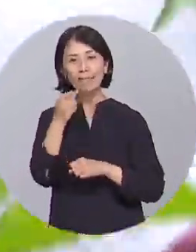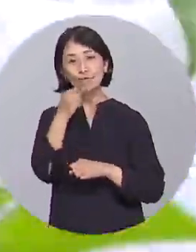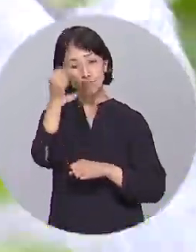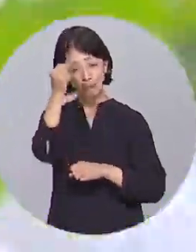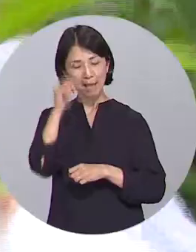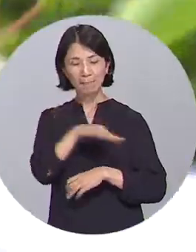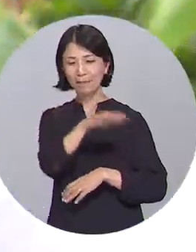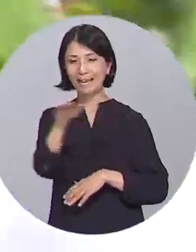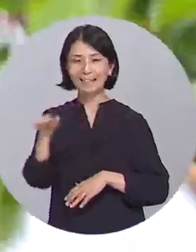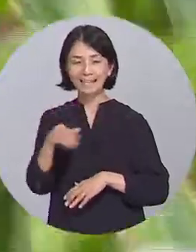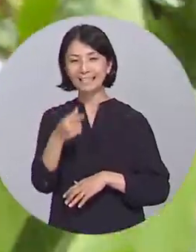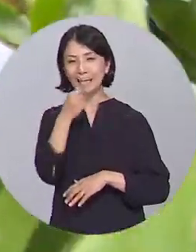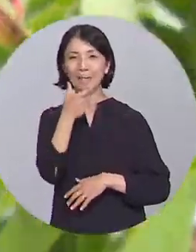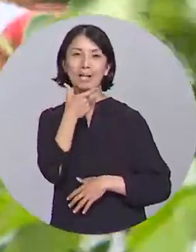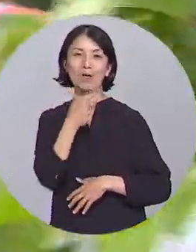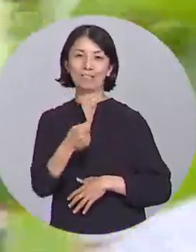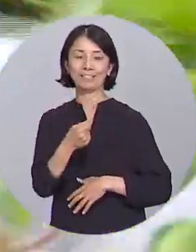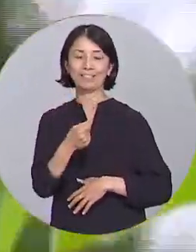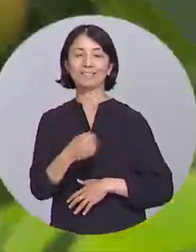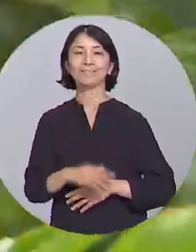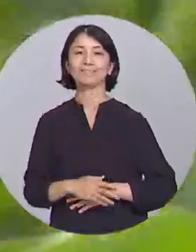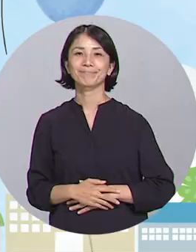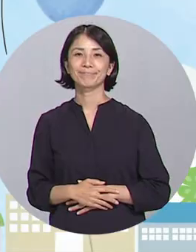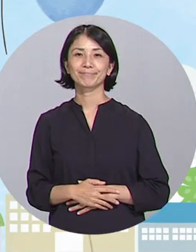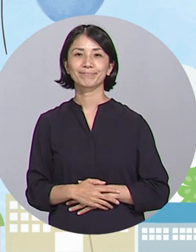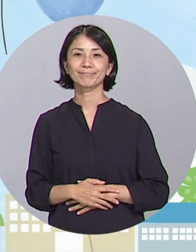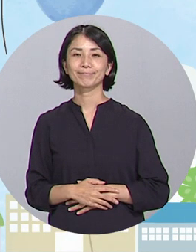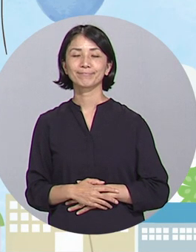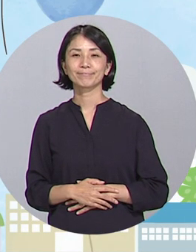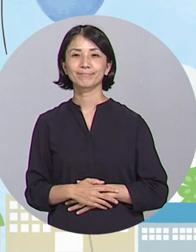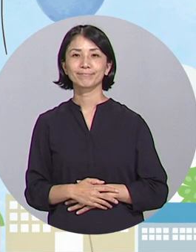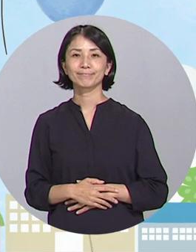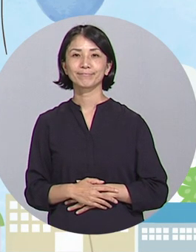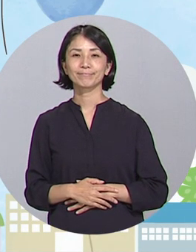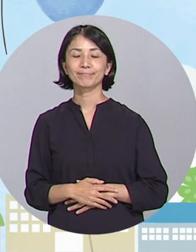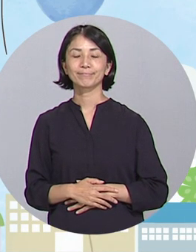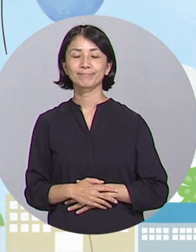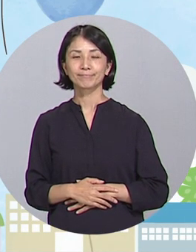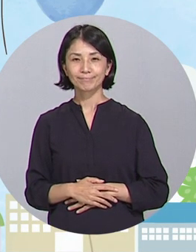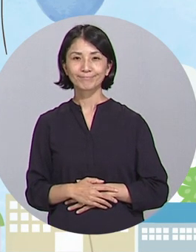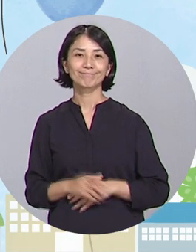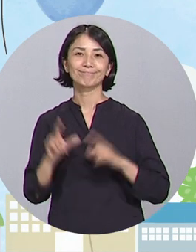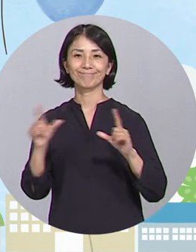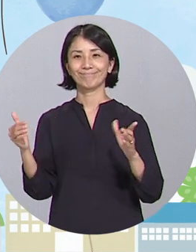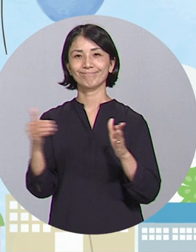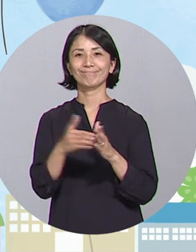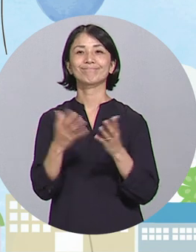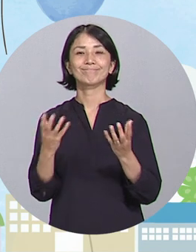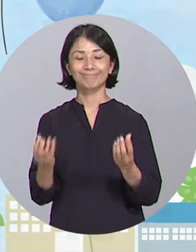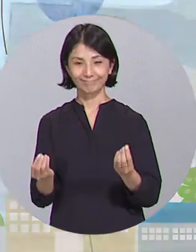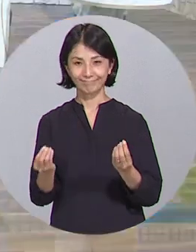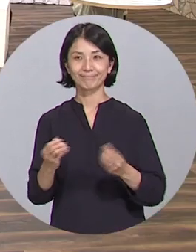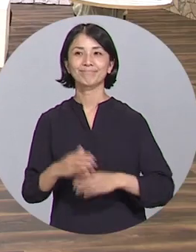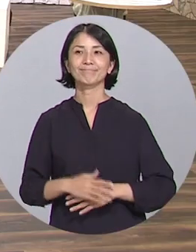方に味わっていただければと思います。 以上、ウィークリーピックアップでした。